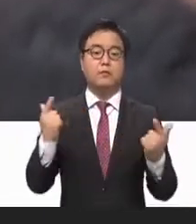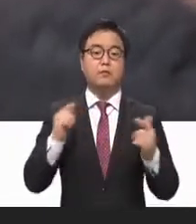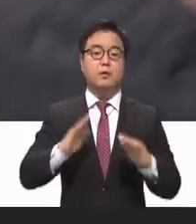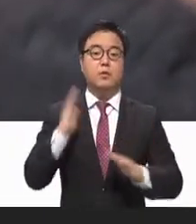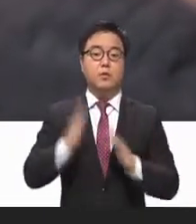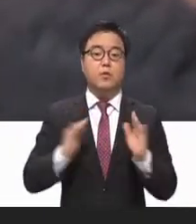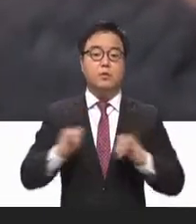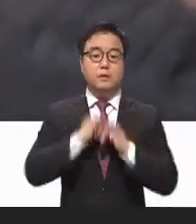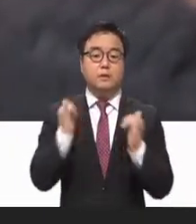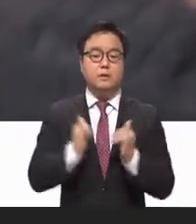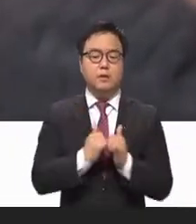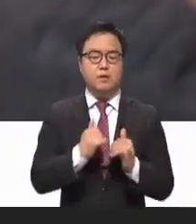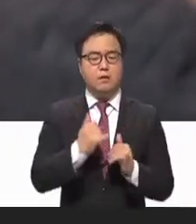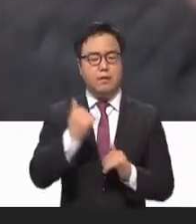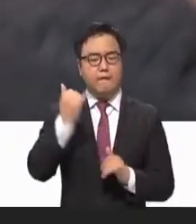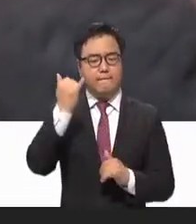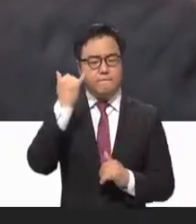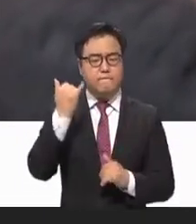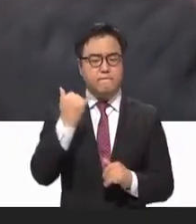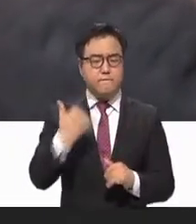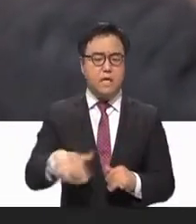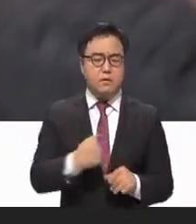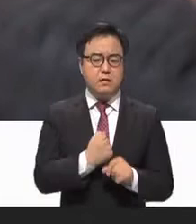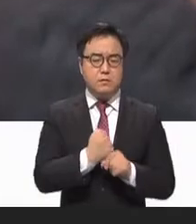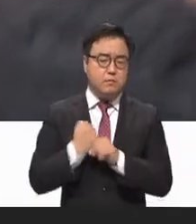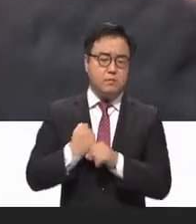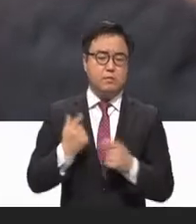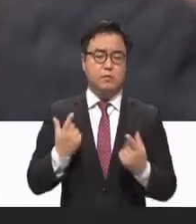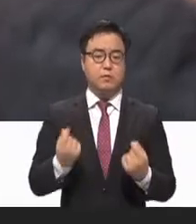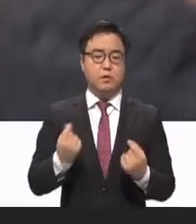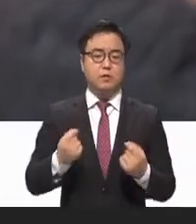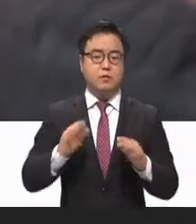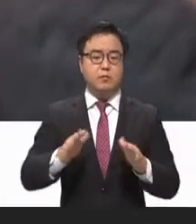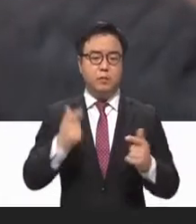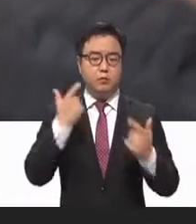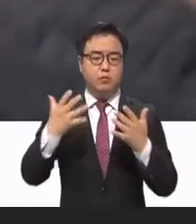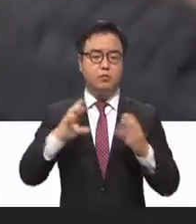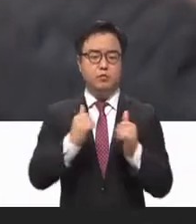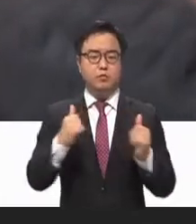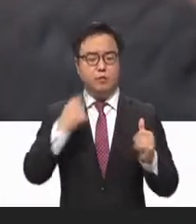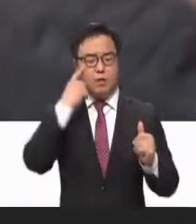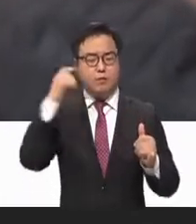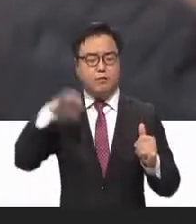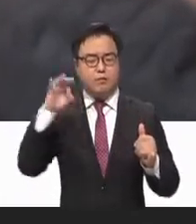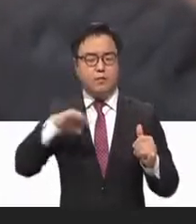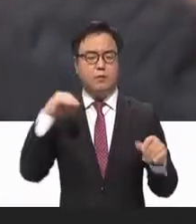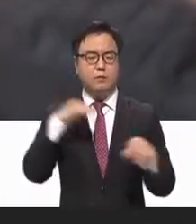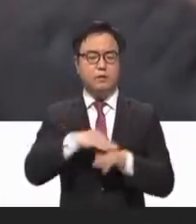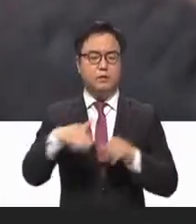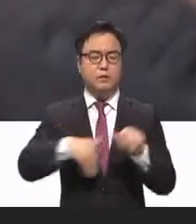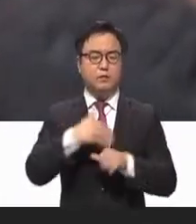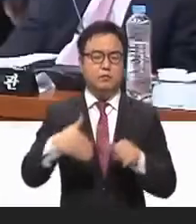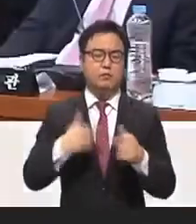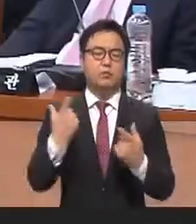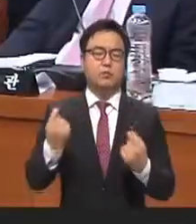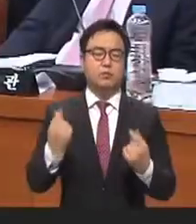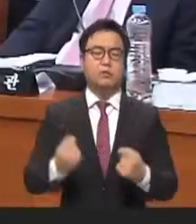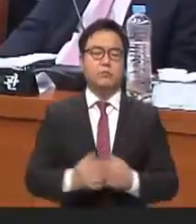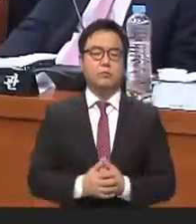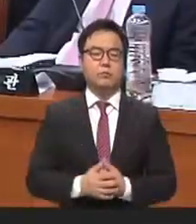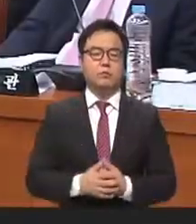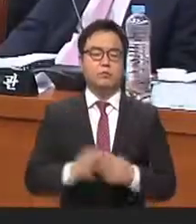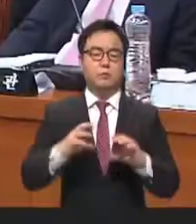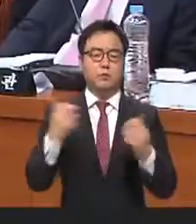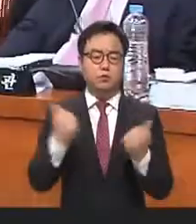공직사회 기강 고요이 분명히 이거는 국민 깔보는이 부 분위기가 있 니다